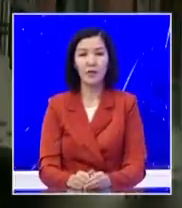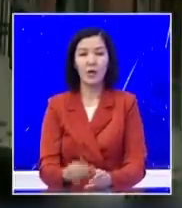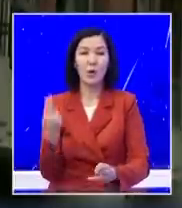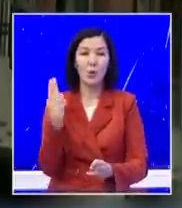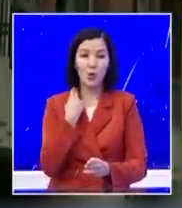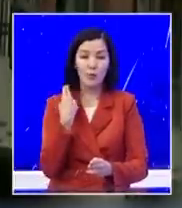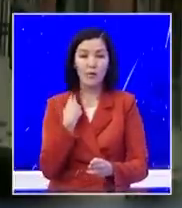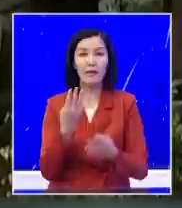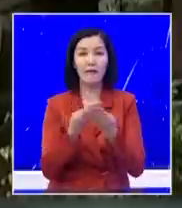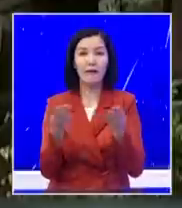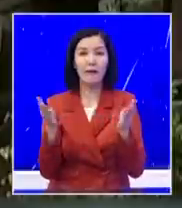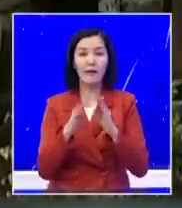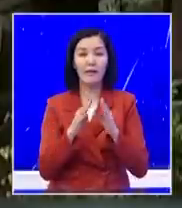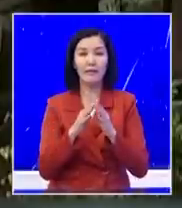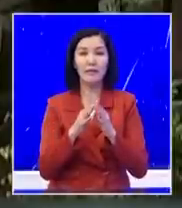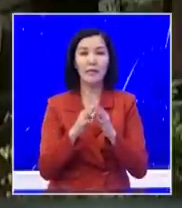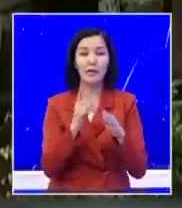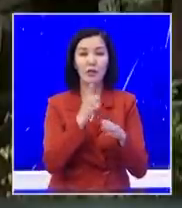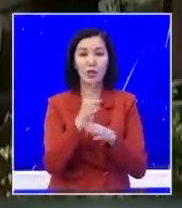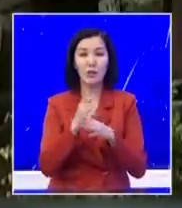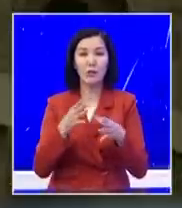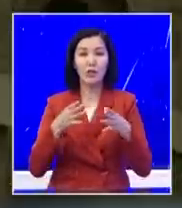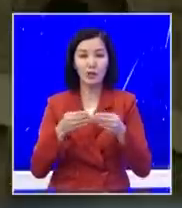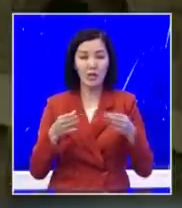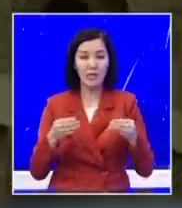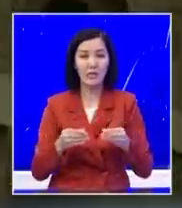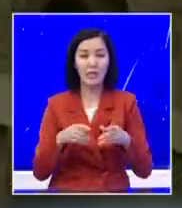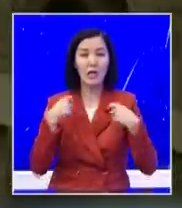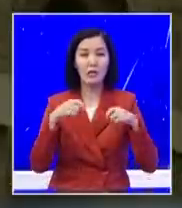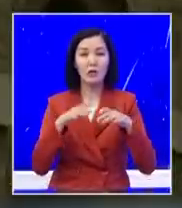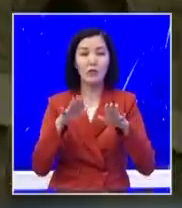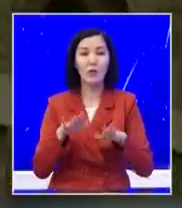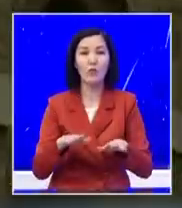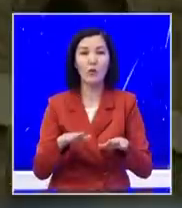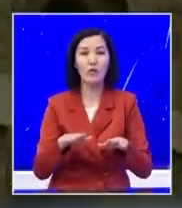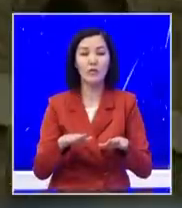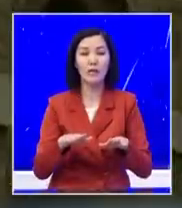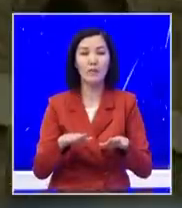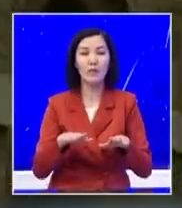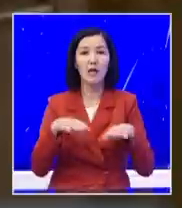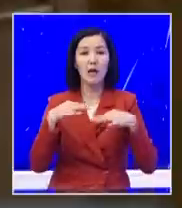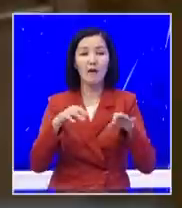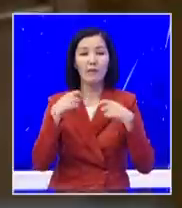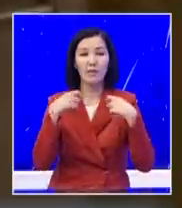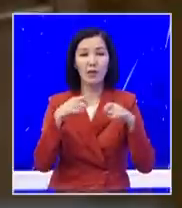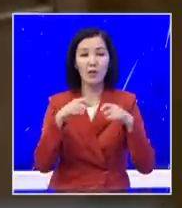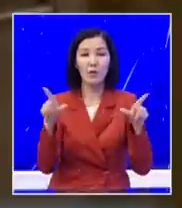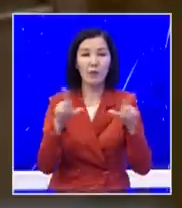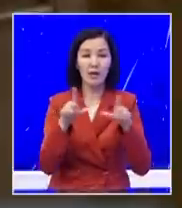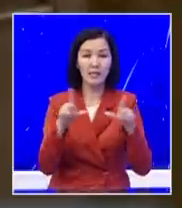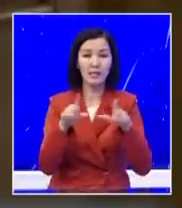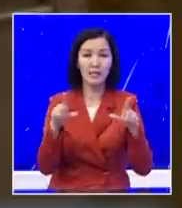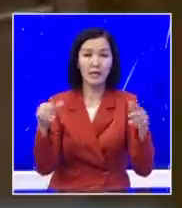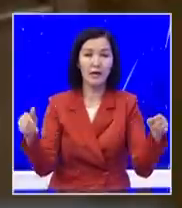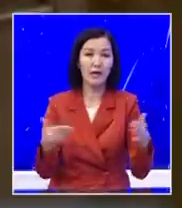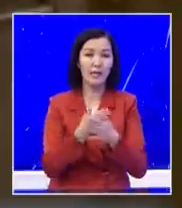Ұлыбританияда да карантиндік шектеулер жеңілдейді. Келер айда аймақтағы сауда орындары мен автосалондар жұмысы жанданбақ. Бұл туралы осы